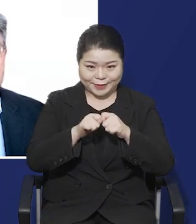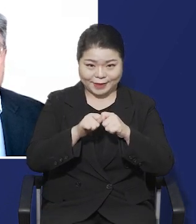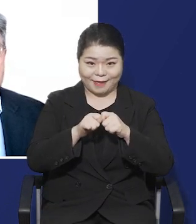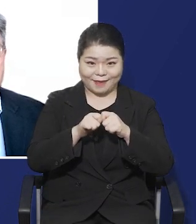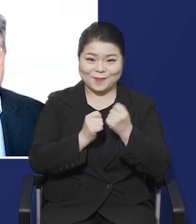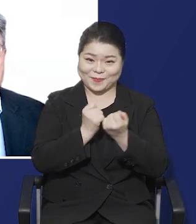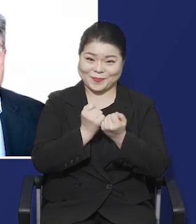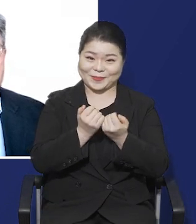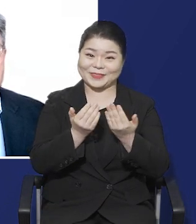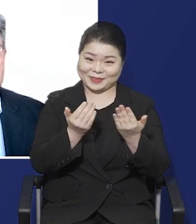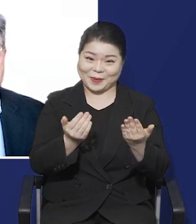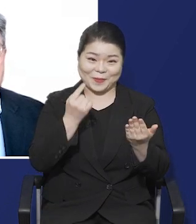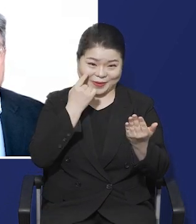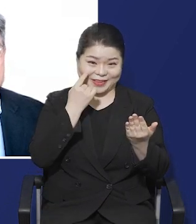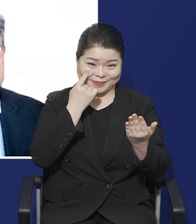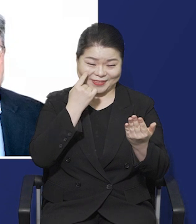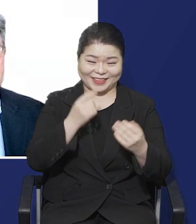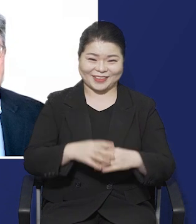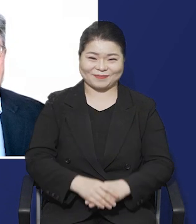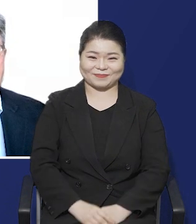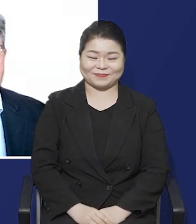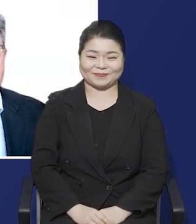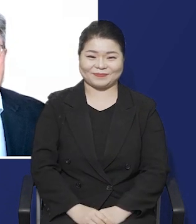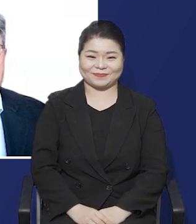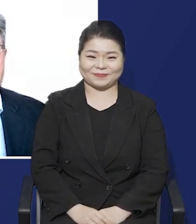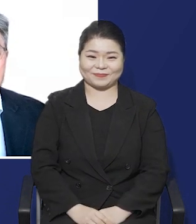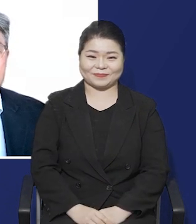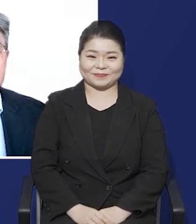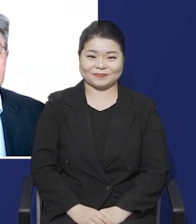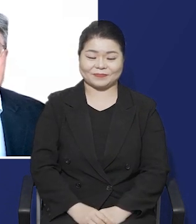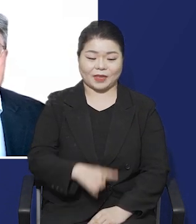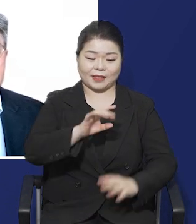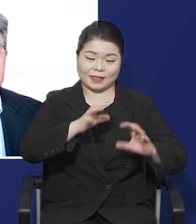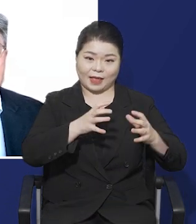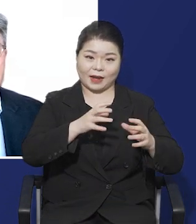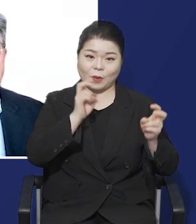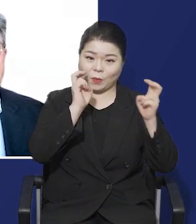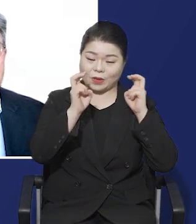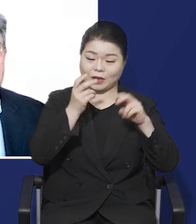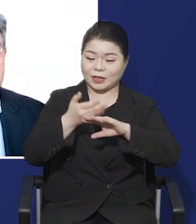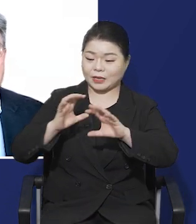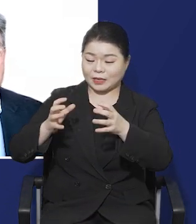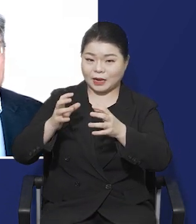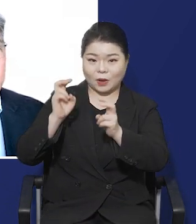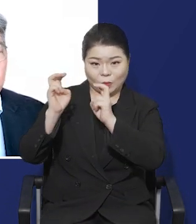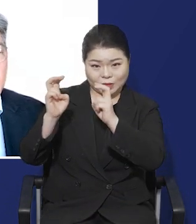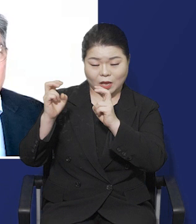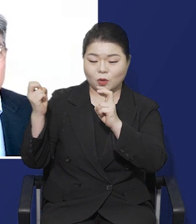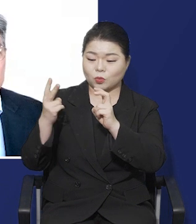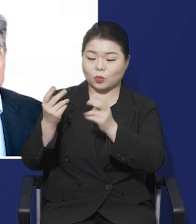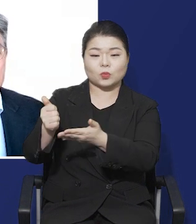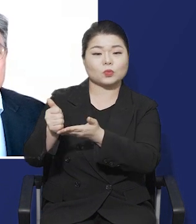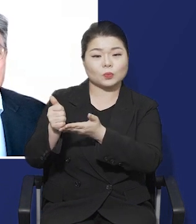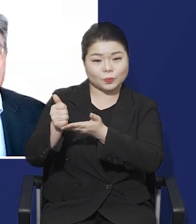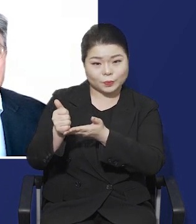위해서 어, 개념을 말씀드리면 어떠한 국가의 기업이 다른 국가의 기업이나